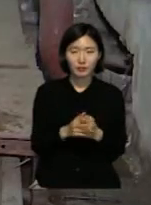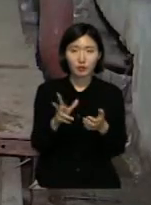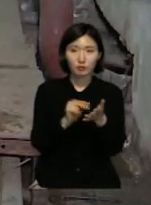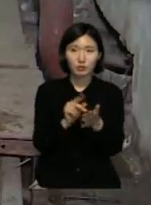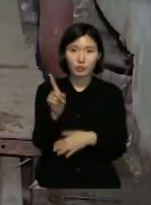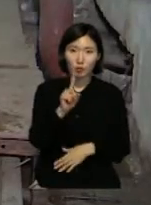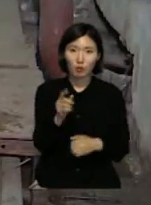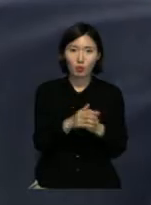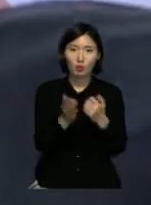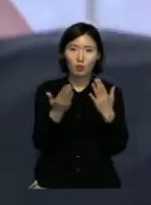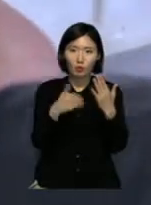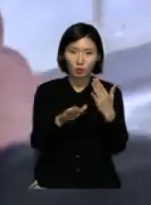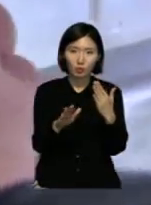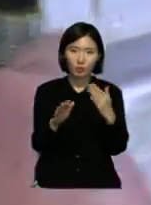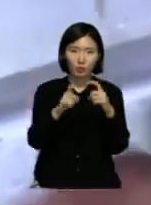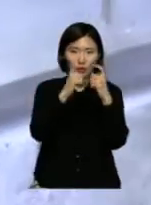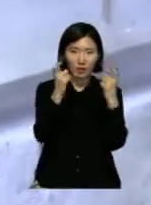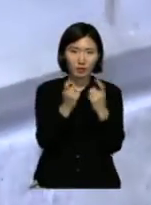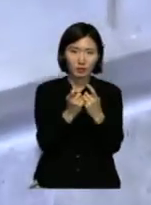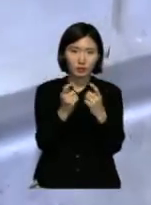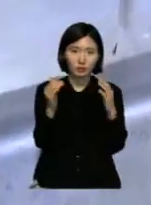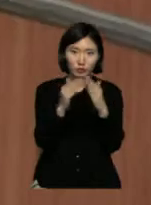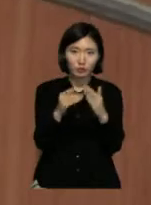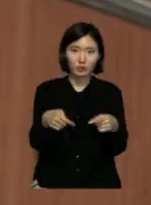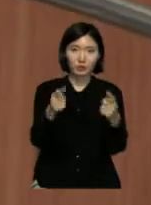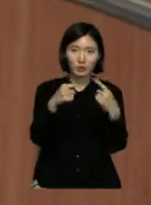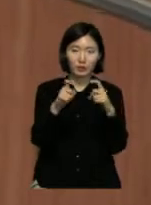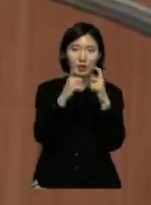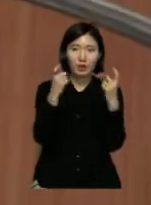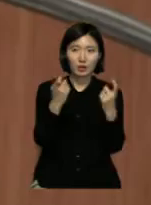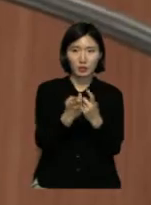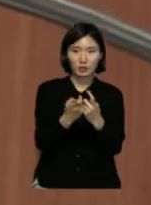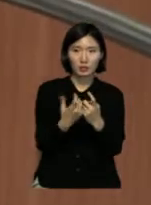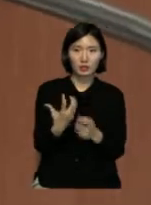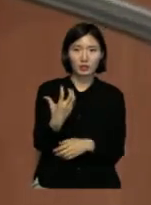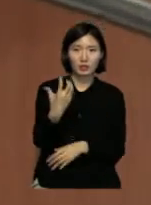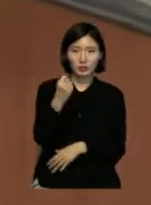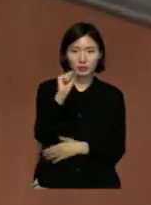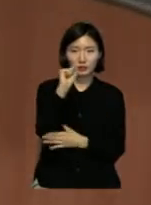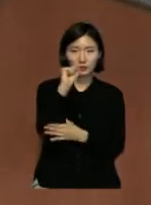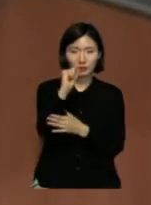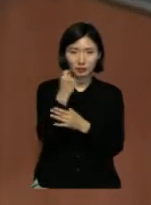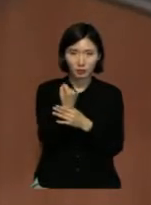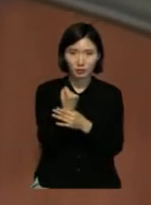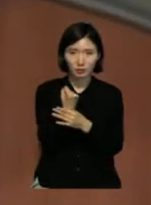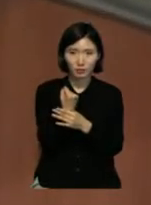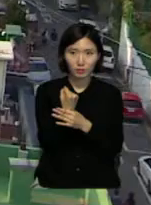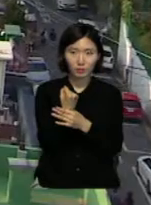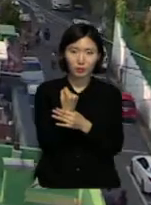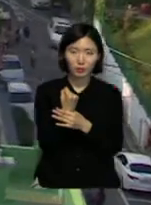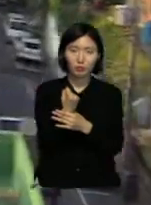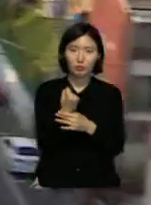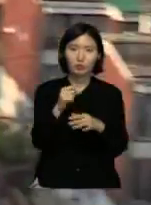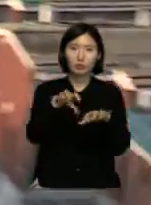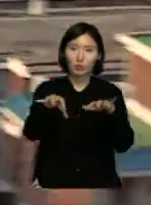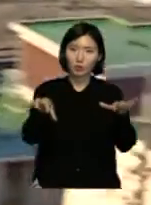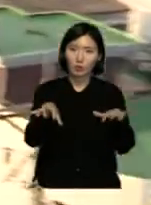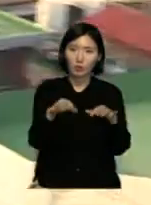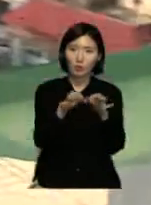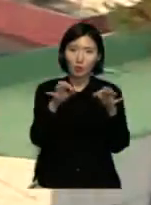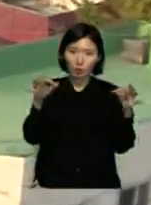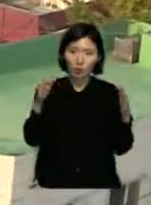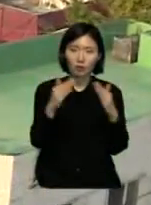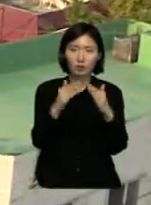문제는 공동주택이나 개인주택으로 들어오는 개인 소유의 낡은 배관들. 특히 노후된 동네나 오래된 건물은